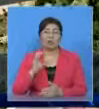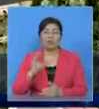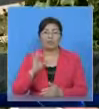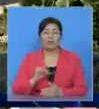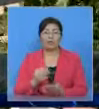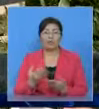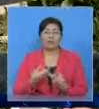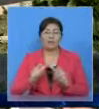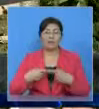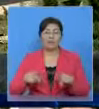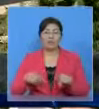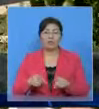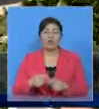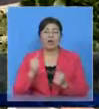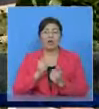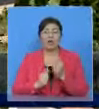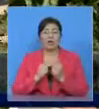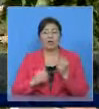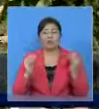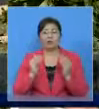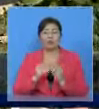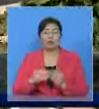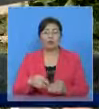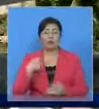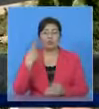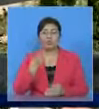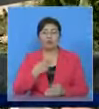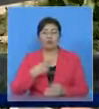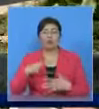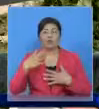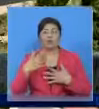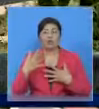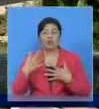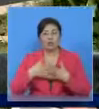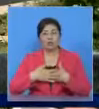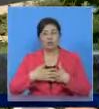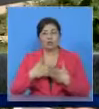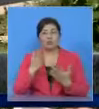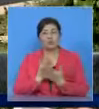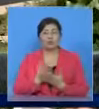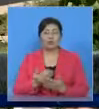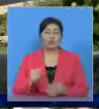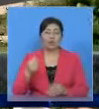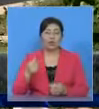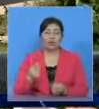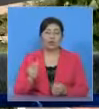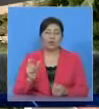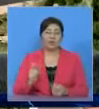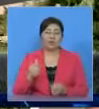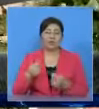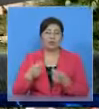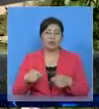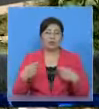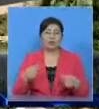олай емес. Осы құрған кезде әр домға индивидуальный счет ашылады. Сол счеттің ішіне, яғни тұрғындардың төлеген төлемдері